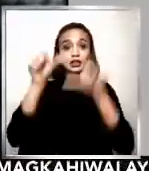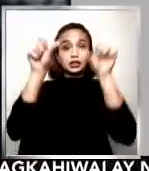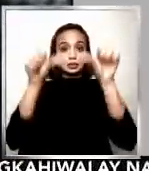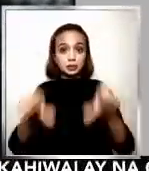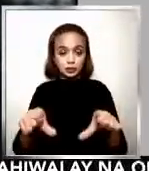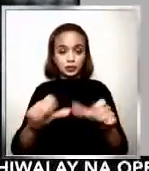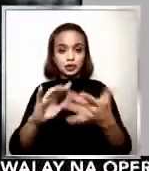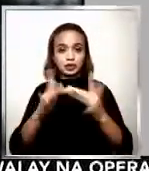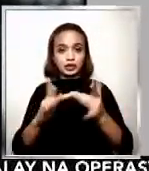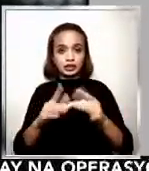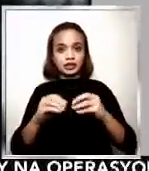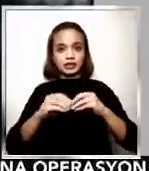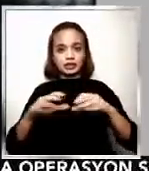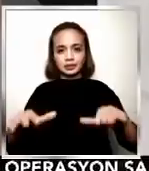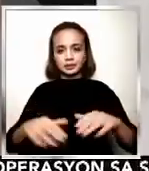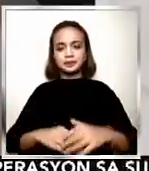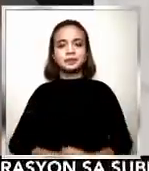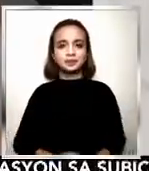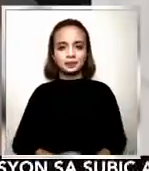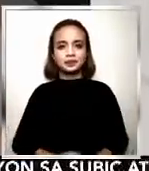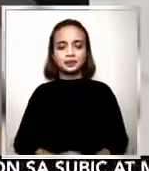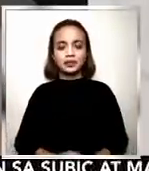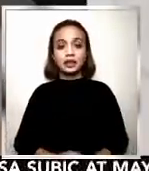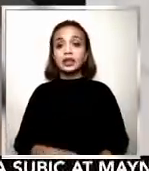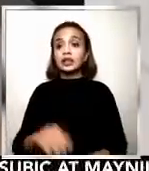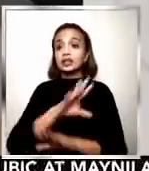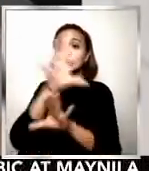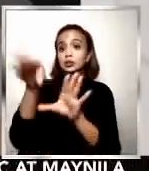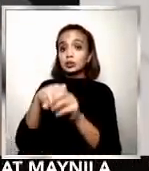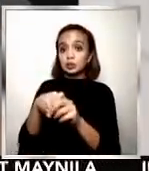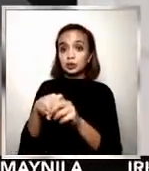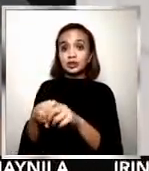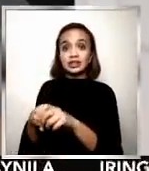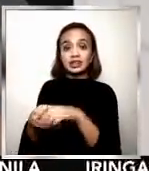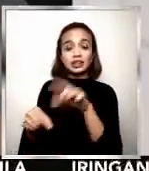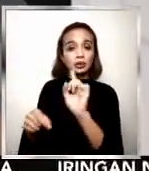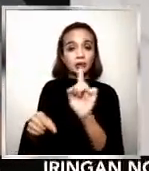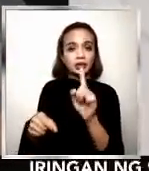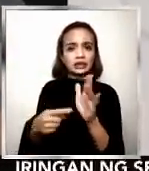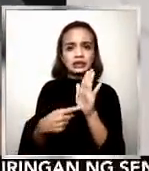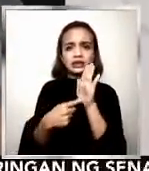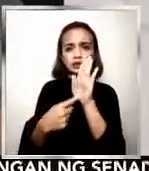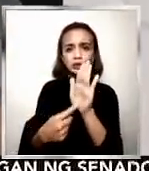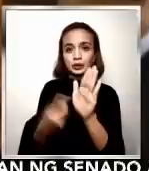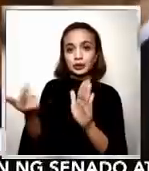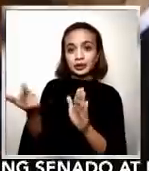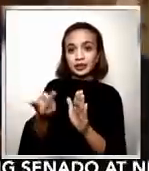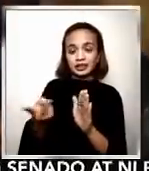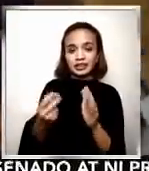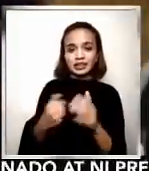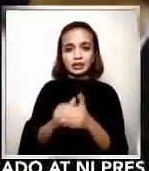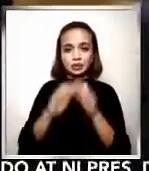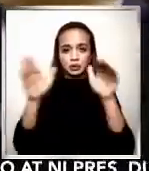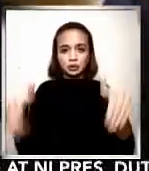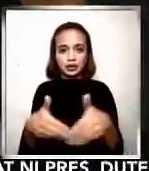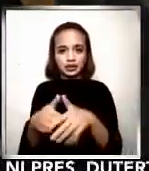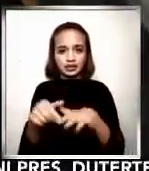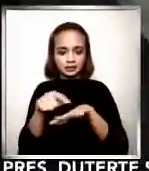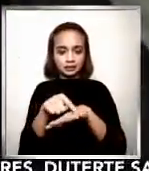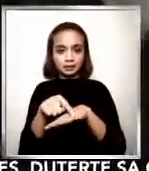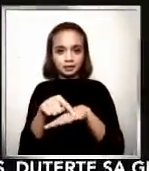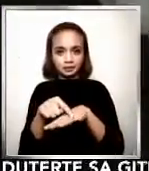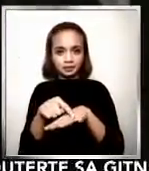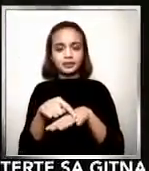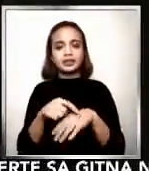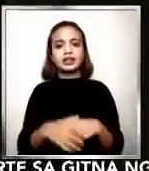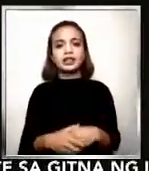the wedding. Kabilang ang isang to kung saan ipinakita ng couple ang kanilang wedding rings. Dumalo rin sa special